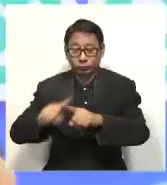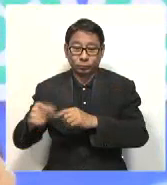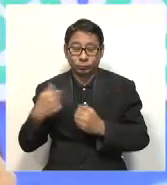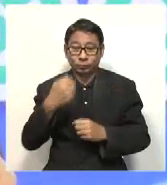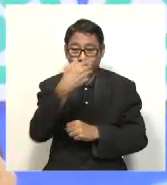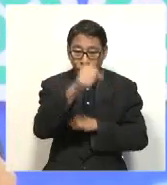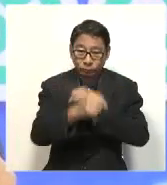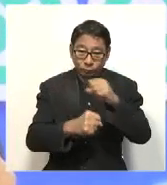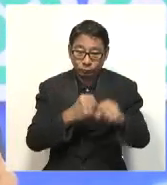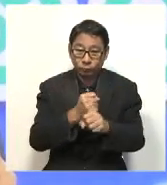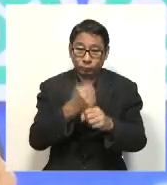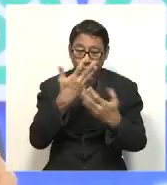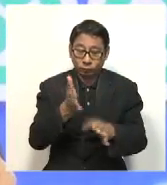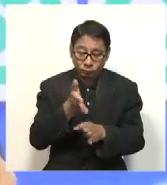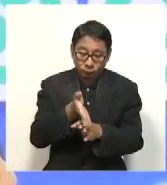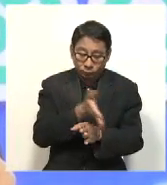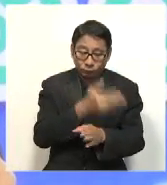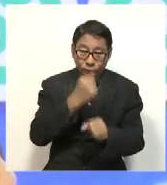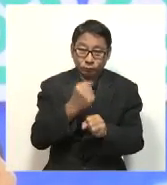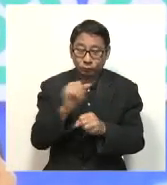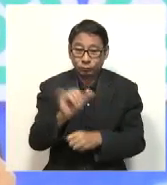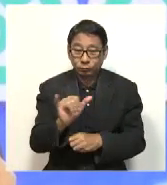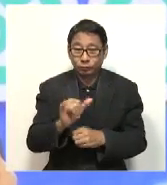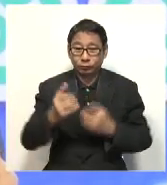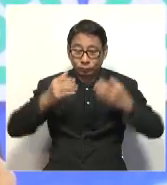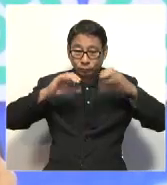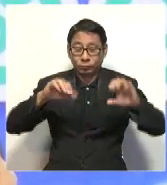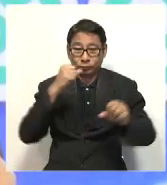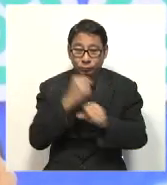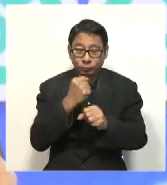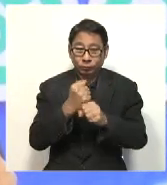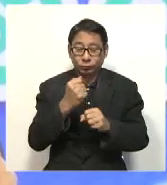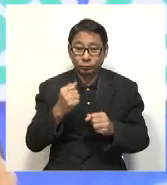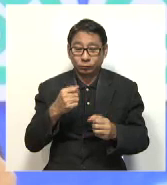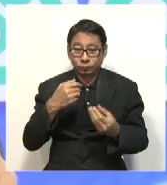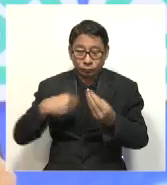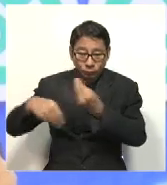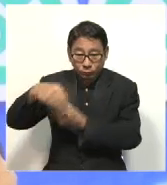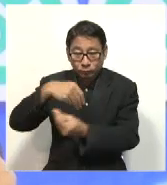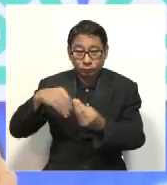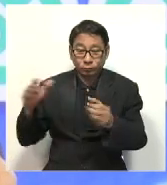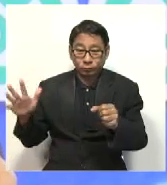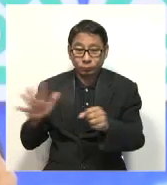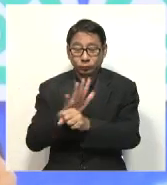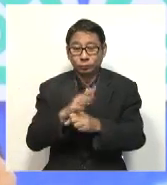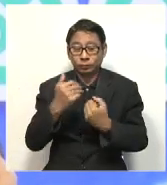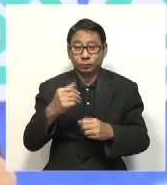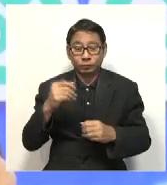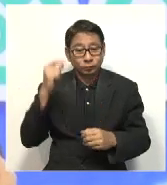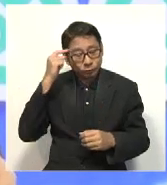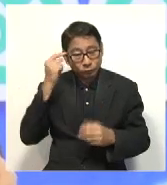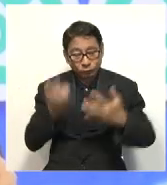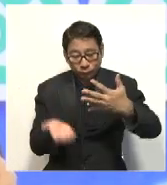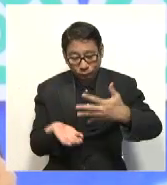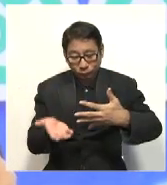าเป็น10ปีแล้วแต่ยังไม่ดำเนินการเมื่อทำในรัฐบาลชุดนี้ก็ต้องพัฒนาอย่างครบวงจรไม่ว่าจะเป็นการสร้างสตอรี่ยก